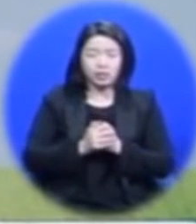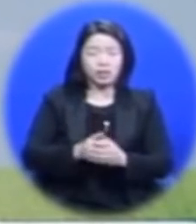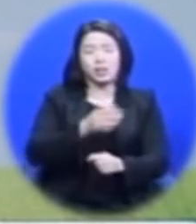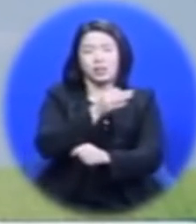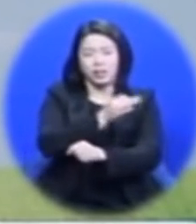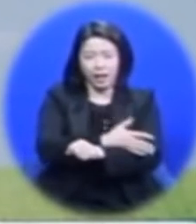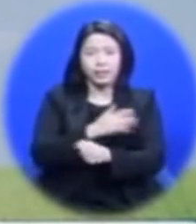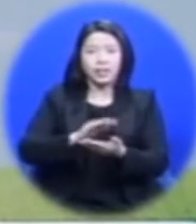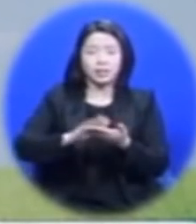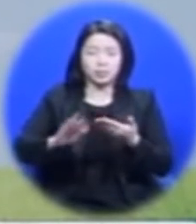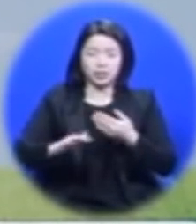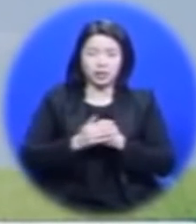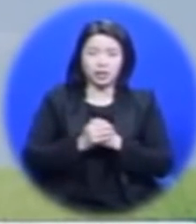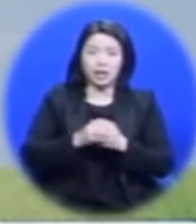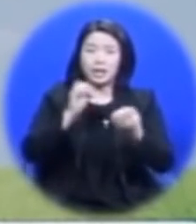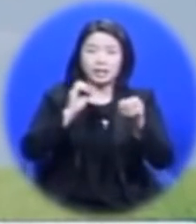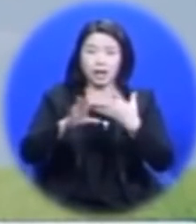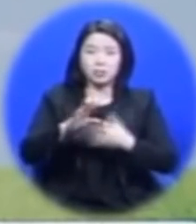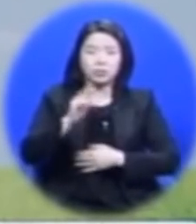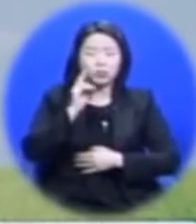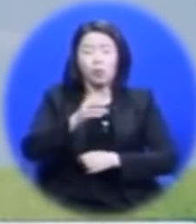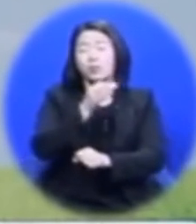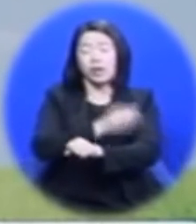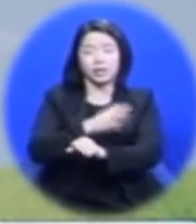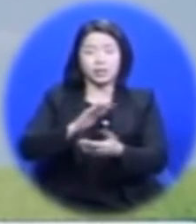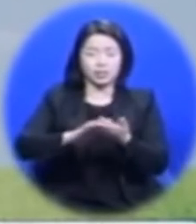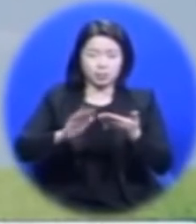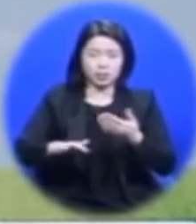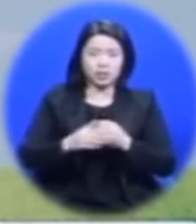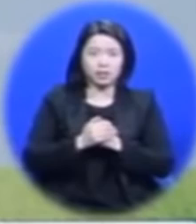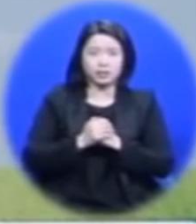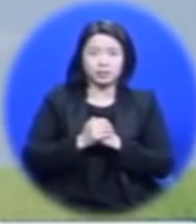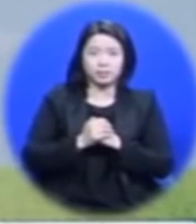간단합니다. 답은 너무너무 간단해요.